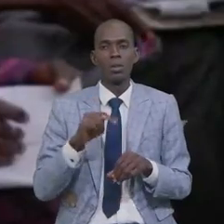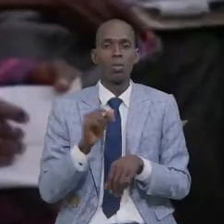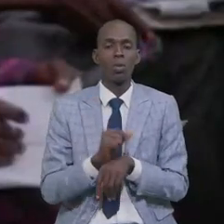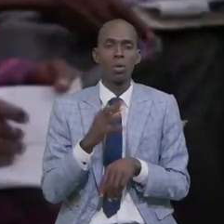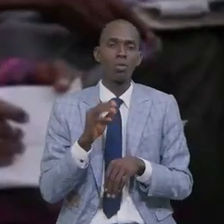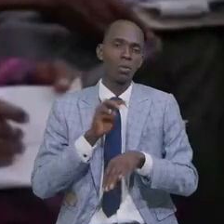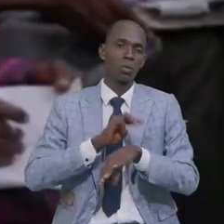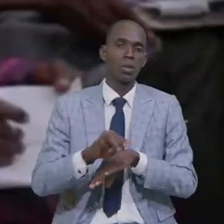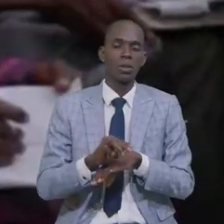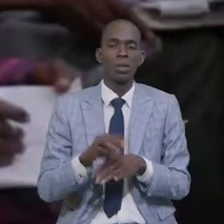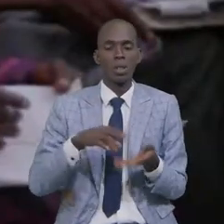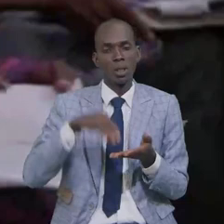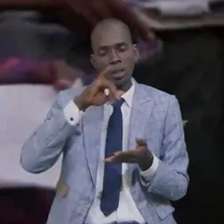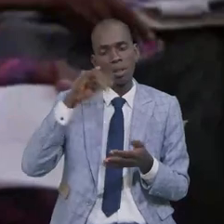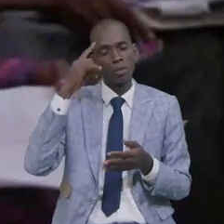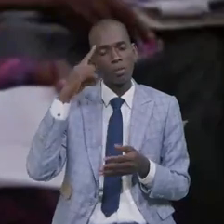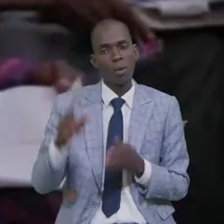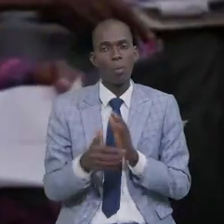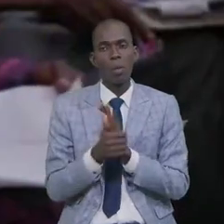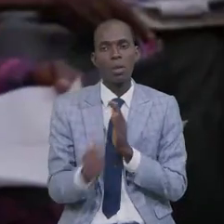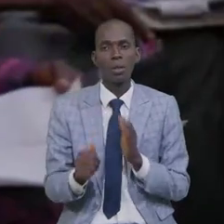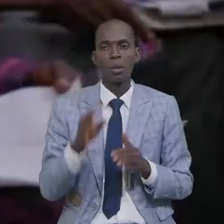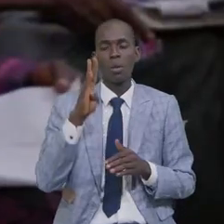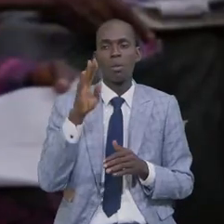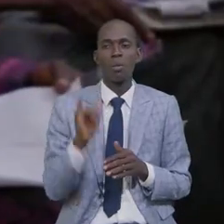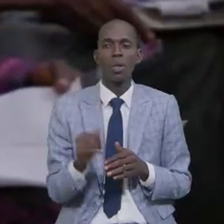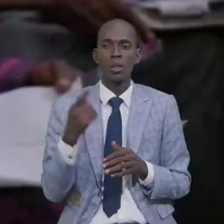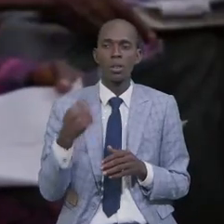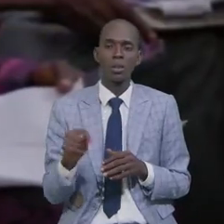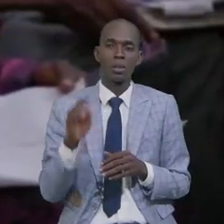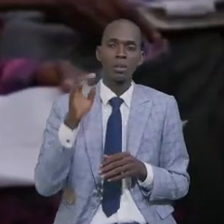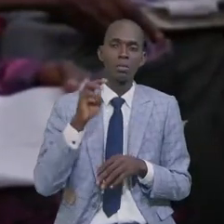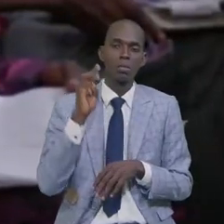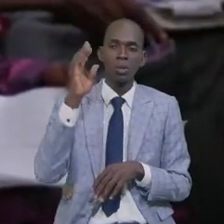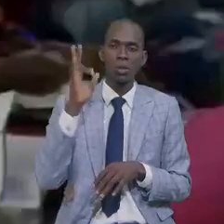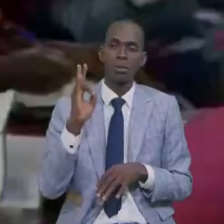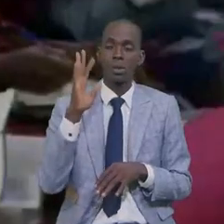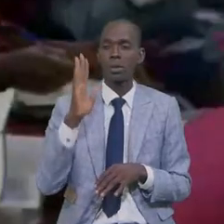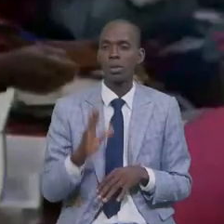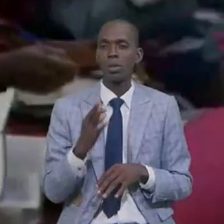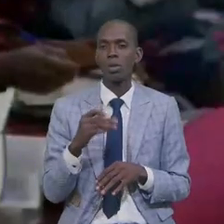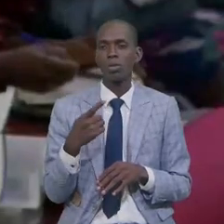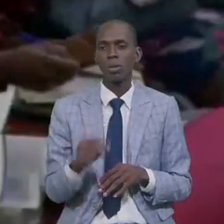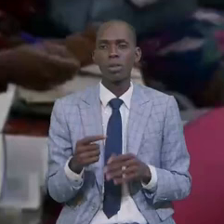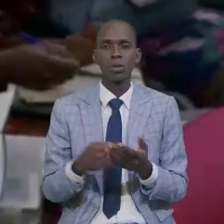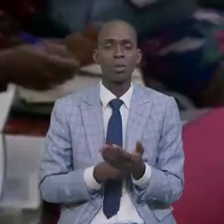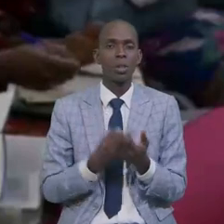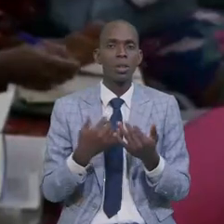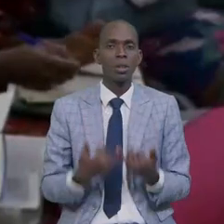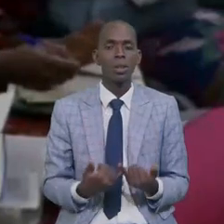tout ce qui concerne le ministère. L'apprentissage pour la maîtrise par les ministres de l'Évangile.